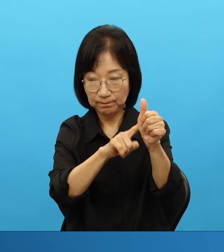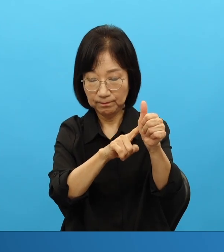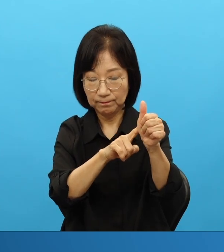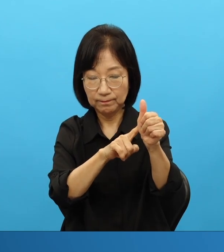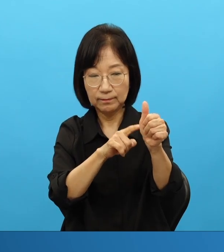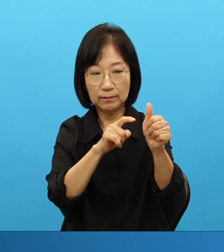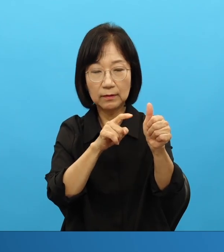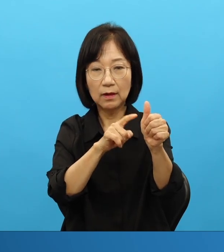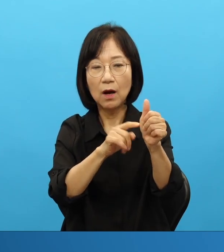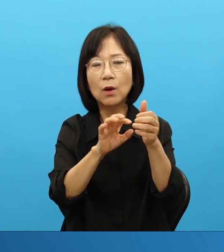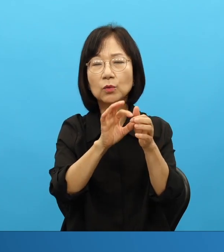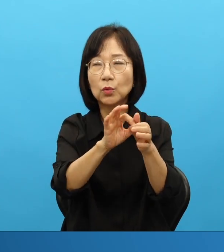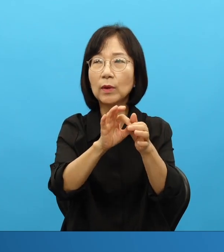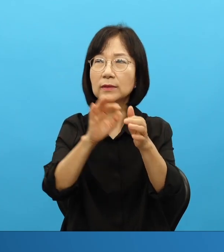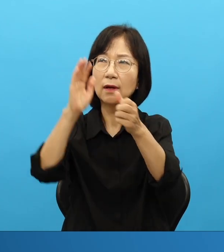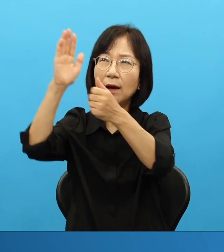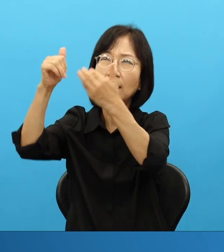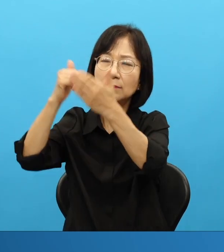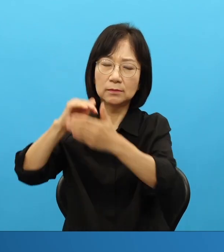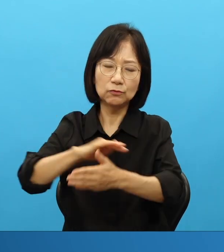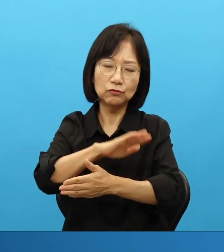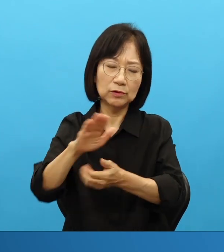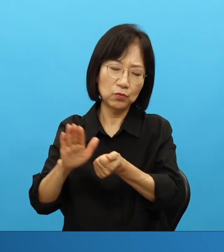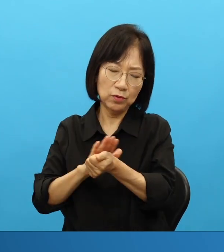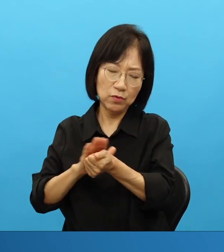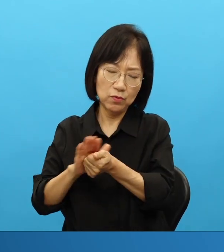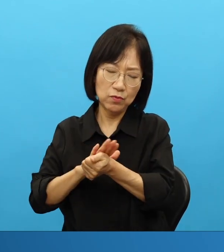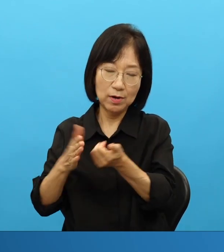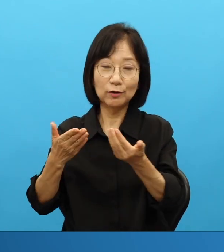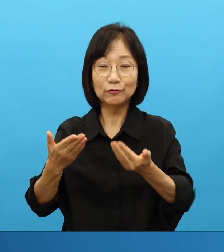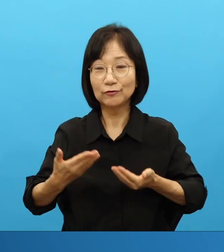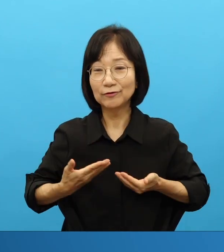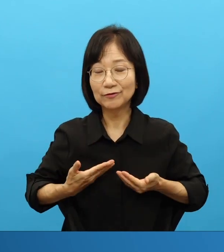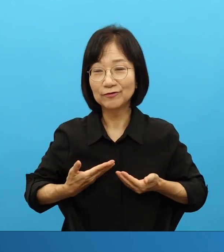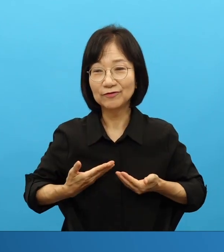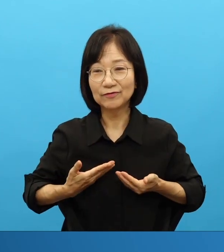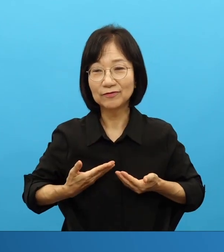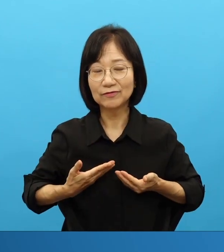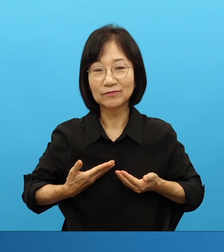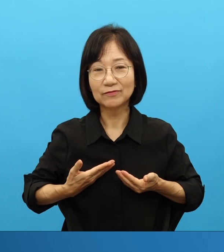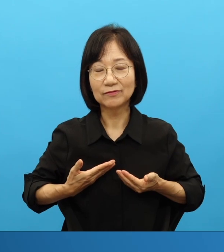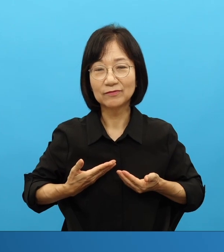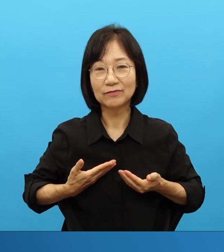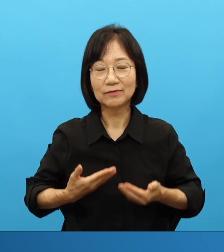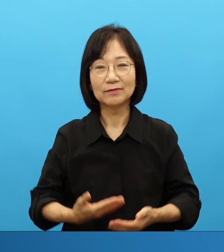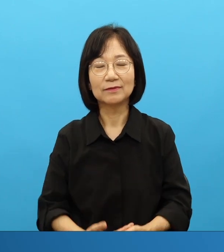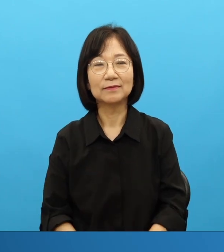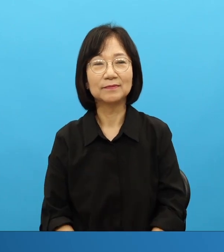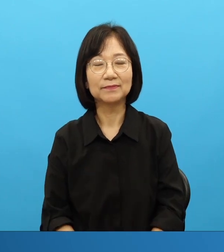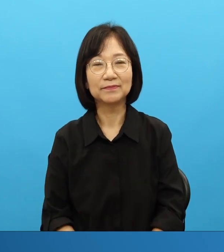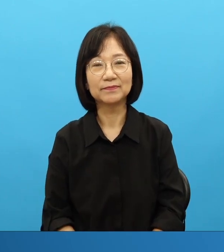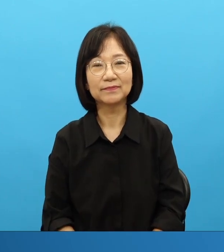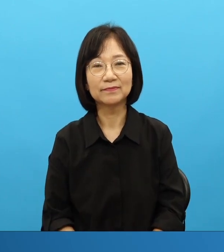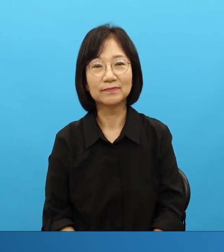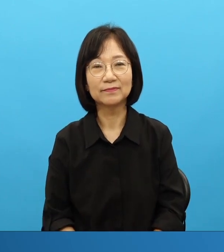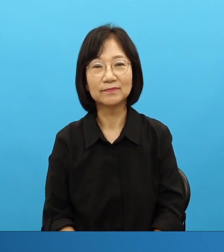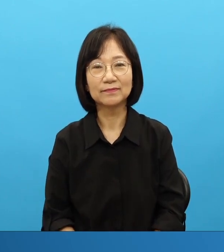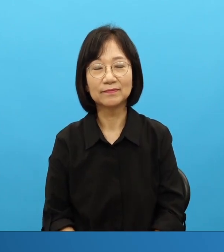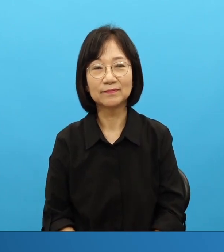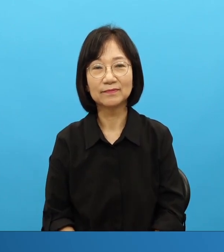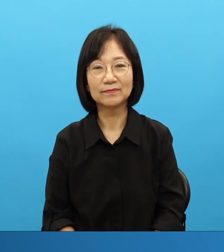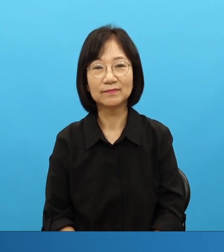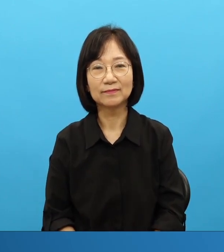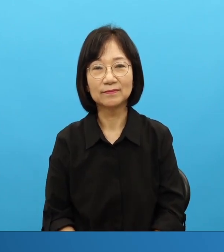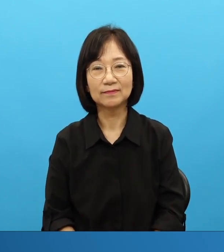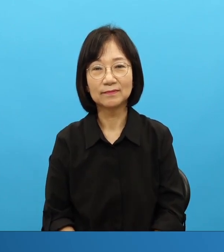하나님이 우리를 위로하시고 이렇게 나왔어요. It says, But God who comforts the downcast comforted us by the coming of Titus. 자, 전국